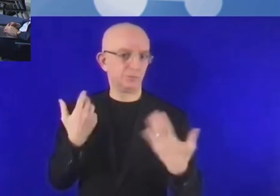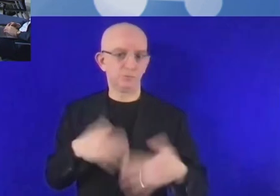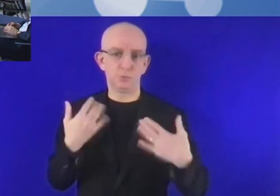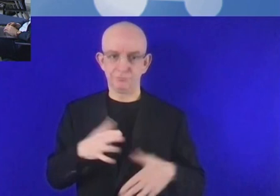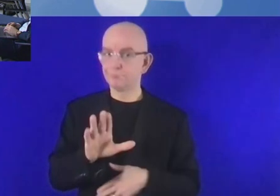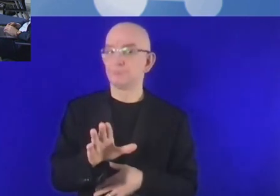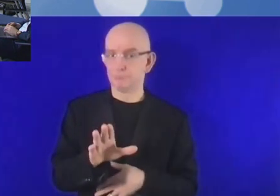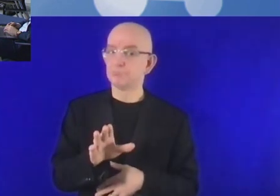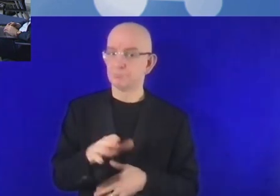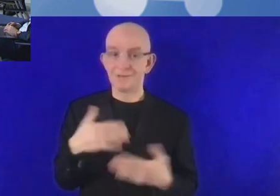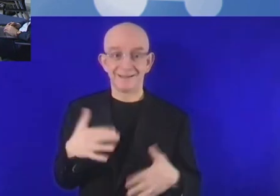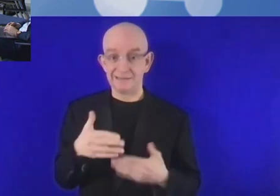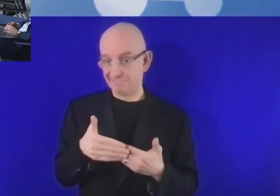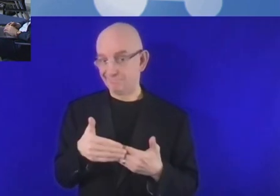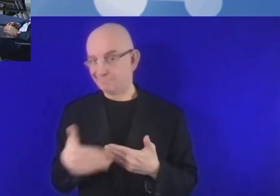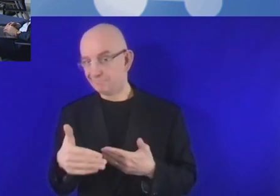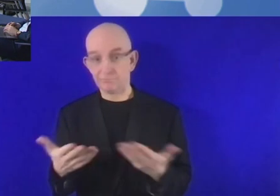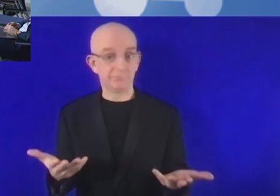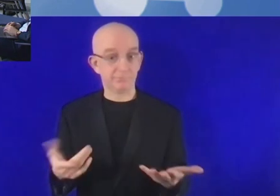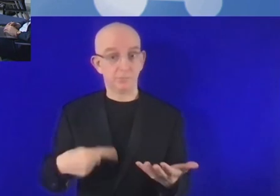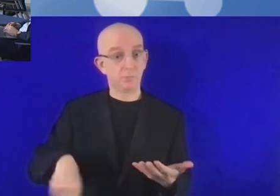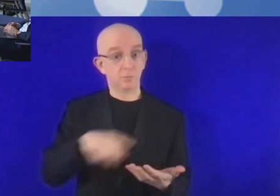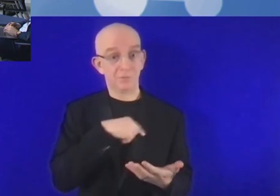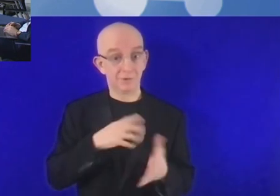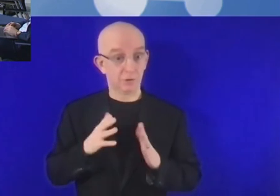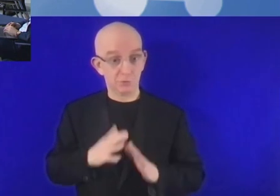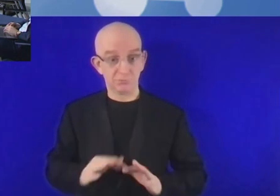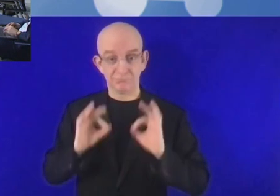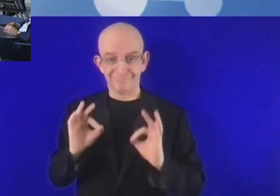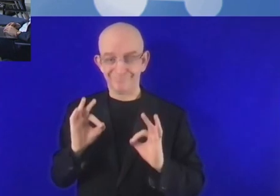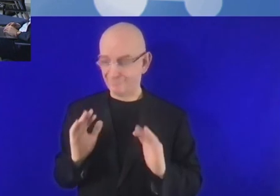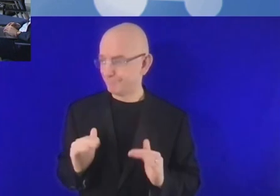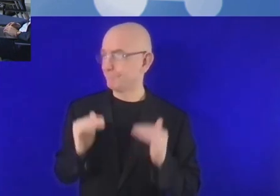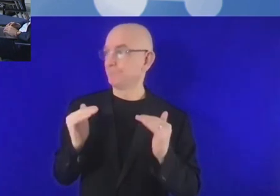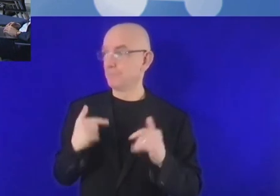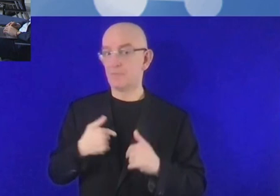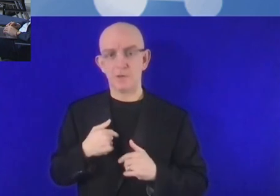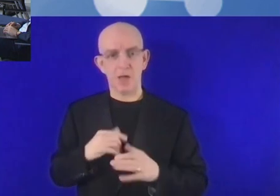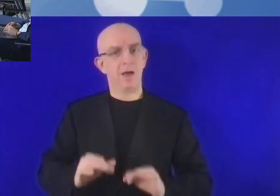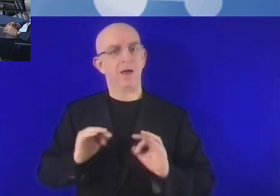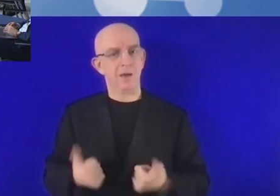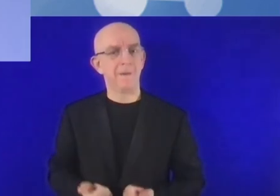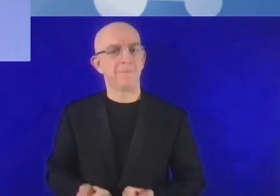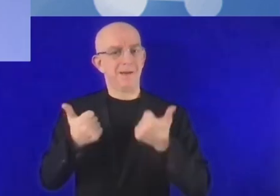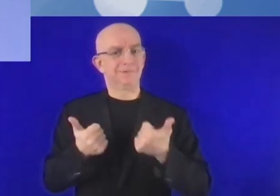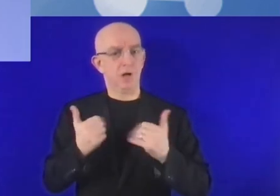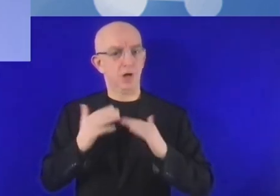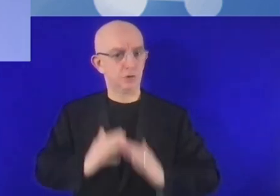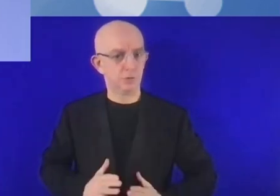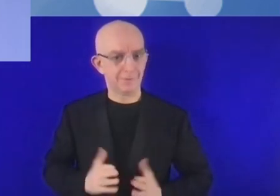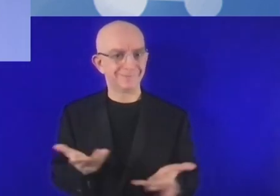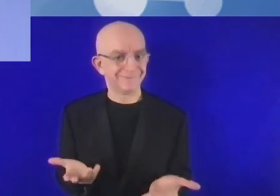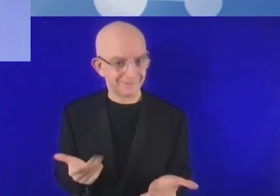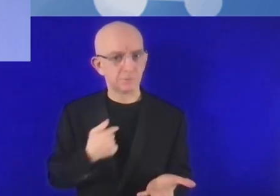aby coraz lepiej działać i funkcjonować właśnie w ludzkim wymiarze. Natomiast